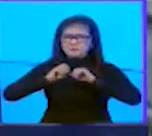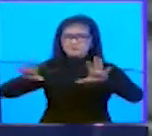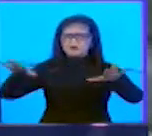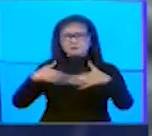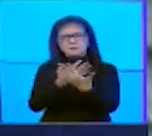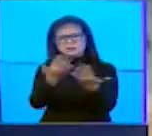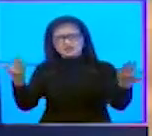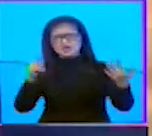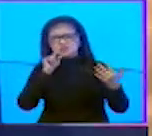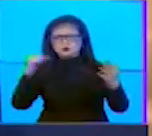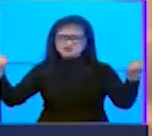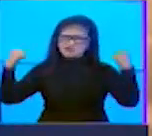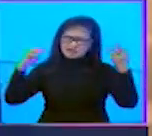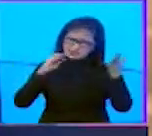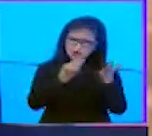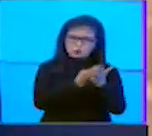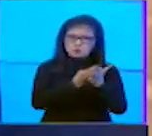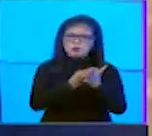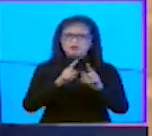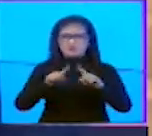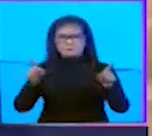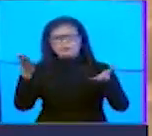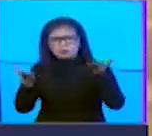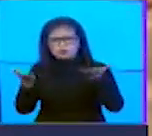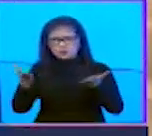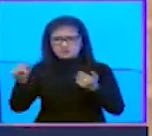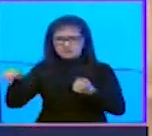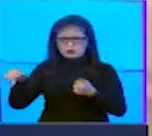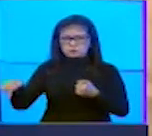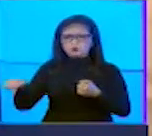ya tapi mungkin dalam pandangan Allah banyak hal yang harus diperbaiki.